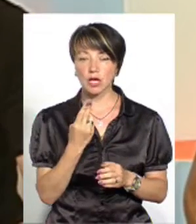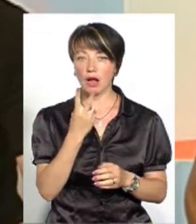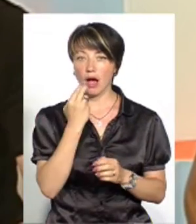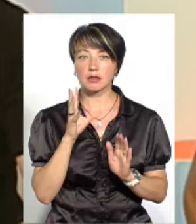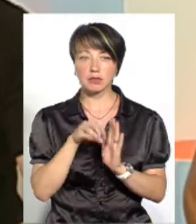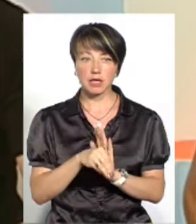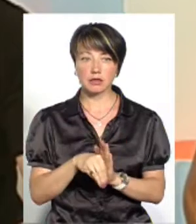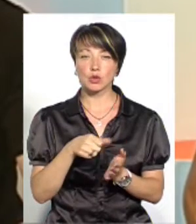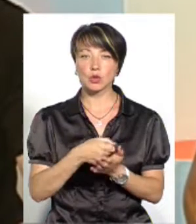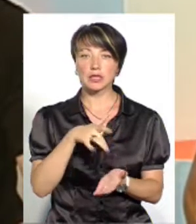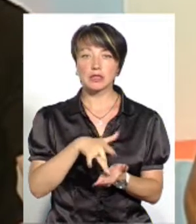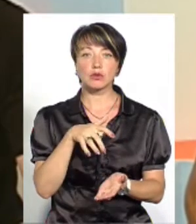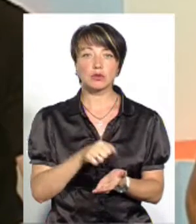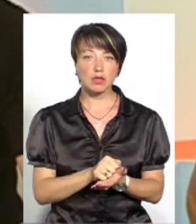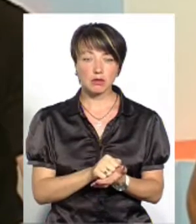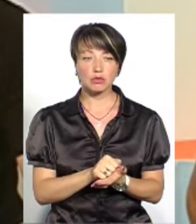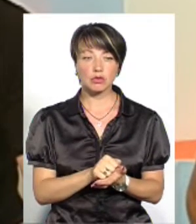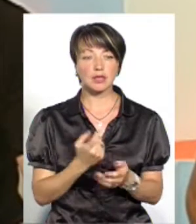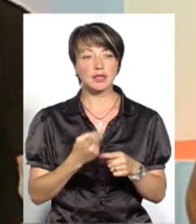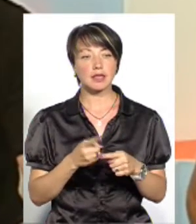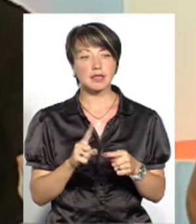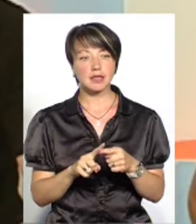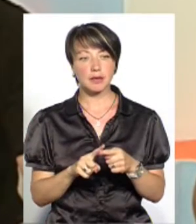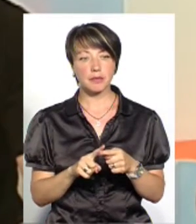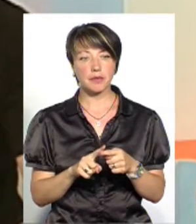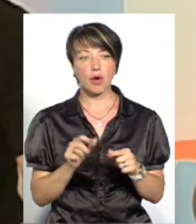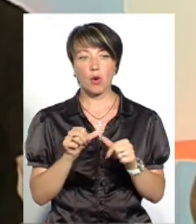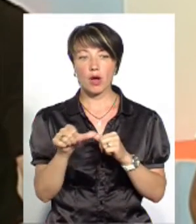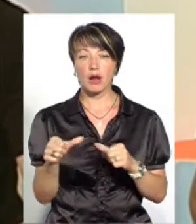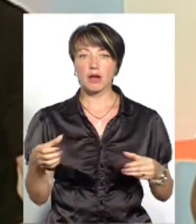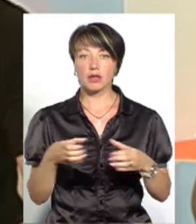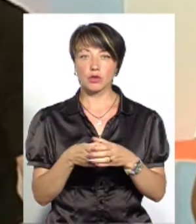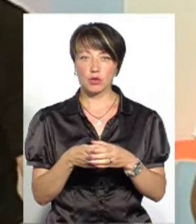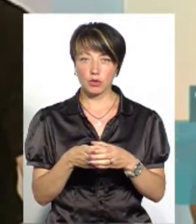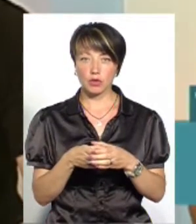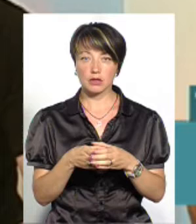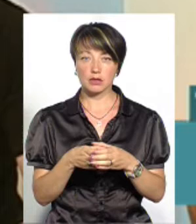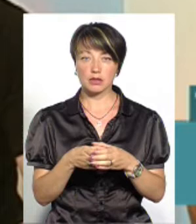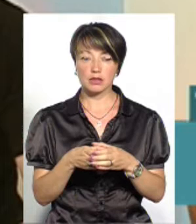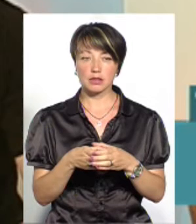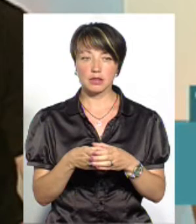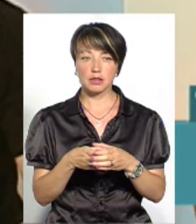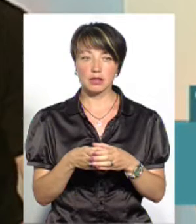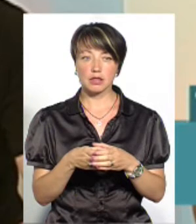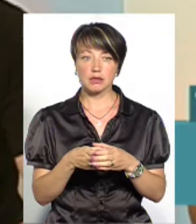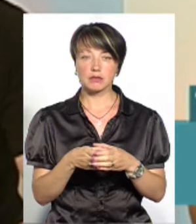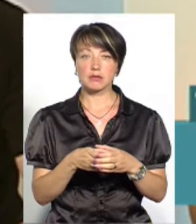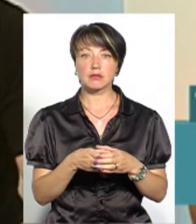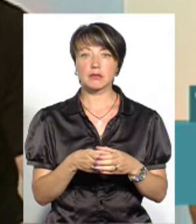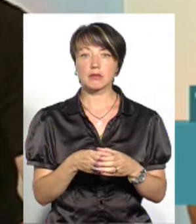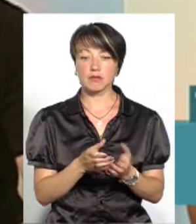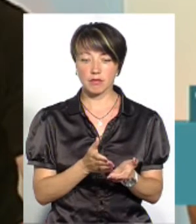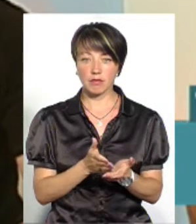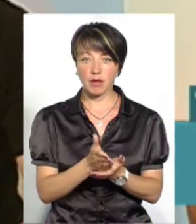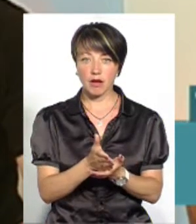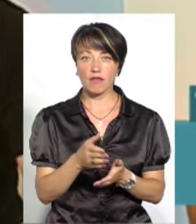потрапивши до центру зайнятості. Ну, це окрема категорія, скажімо так, клієнтів служби зайнятості, і до них